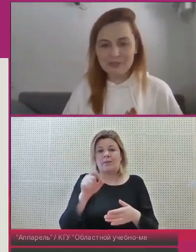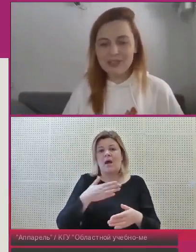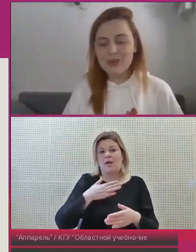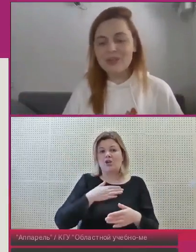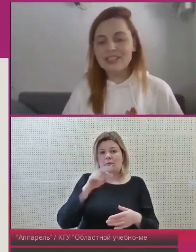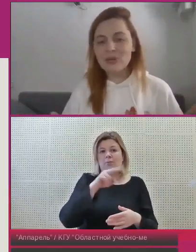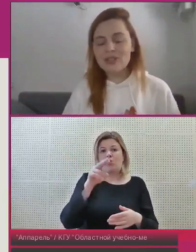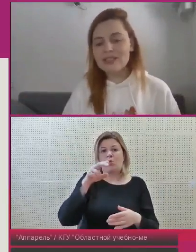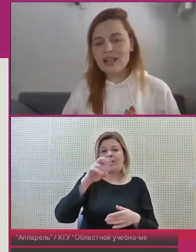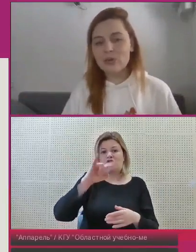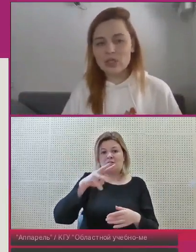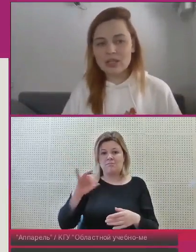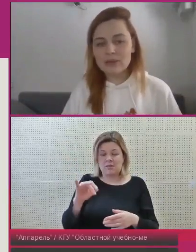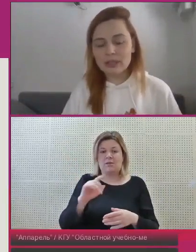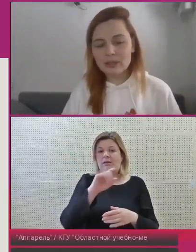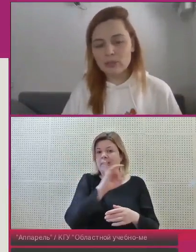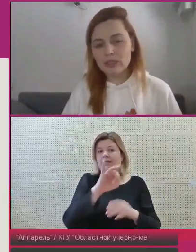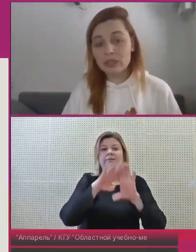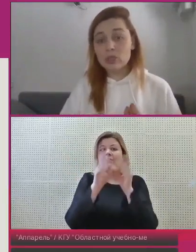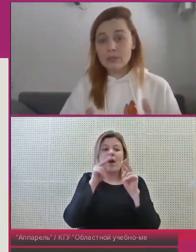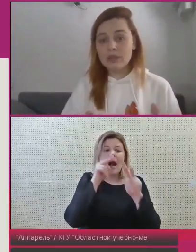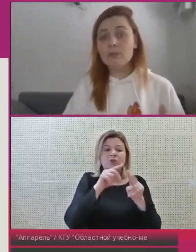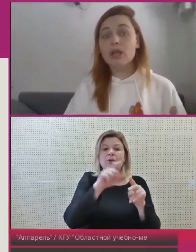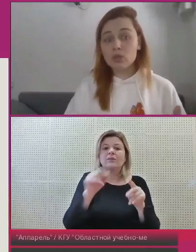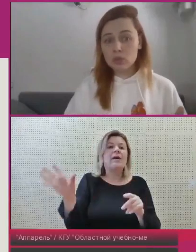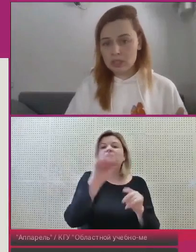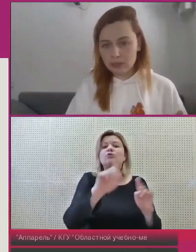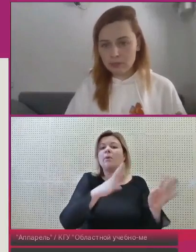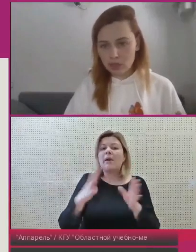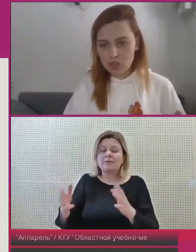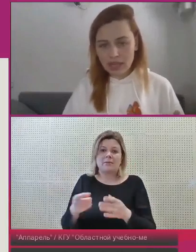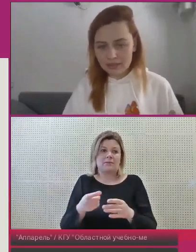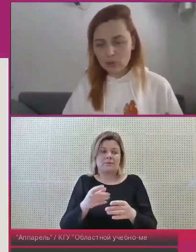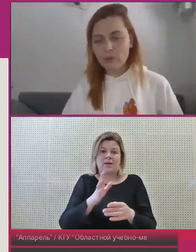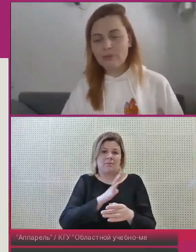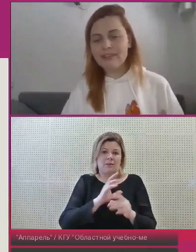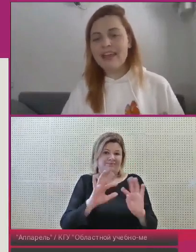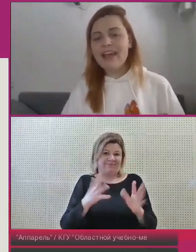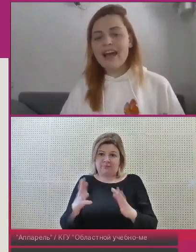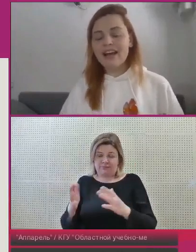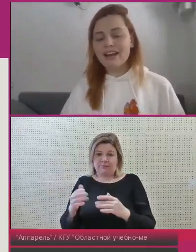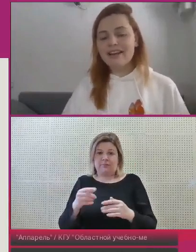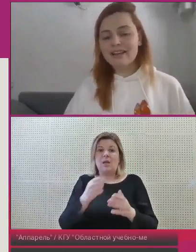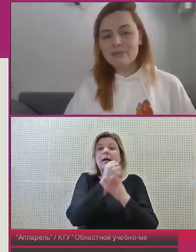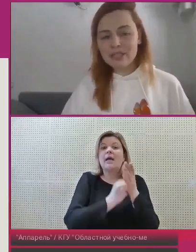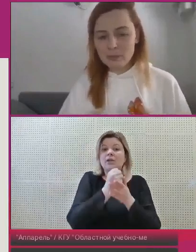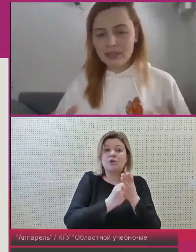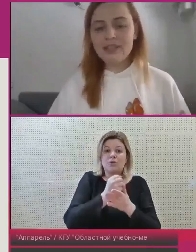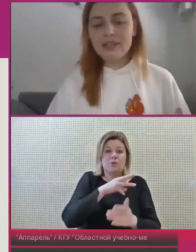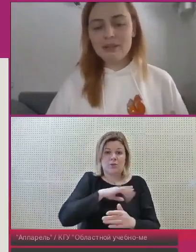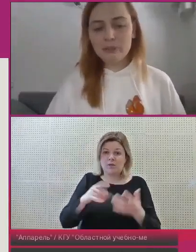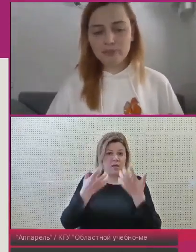всем, что происходит, он стал очень размытым, и, собственно, ресурсы-то мы не просчитали в тот момент, мы